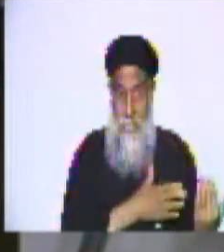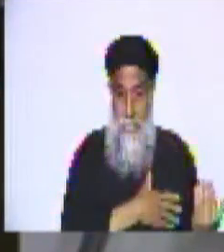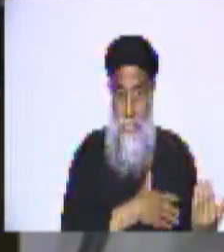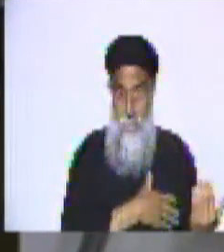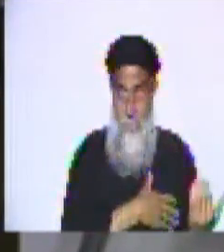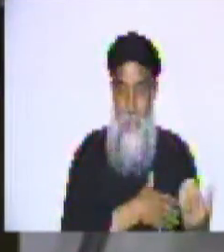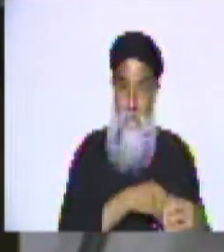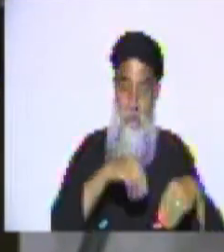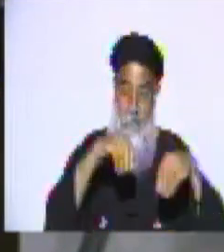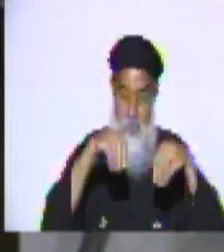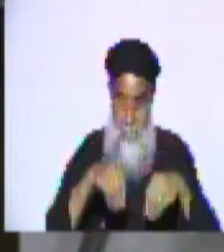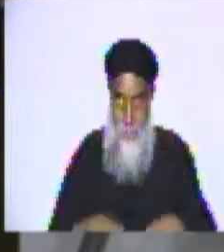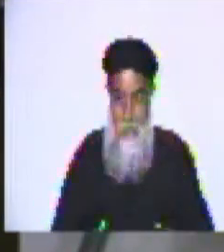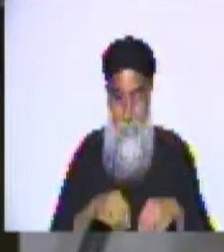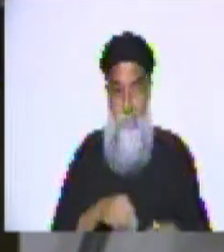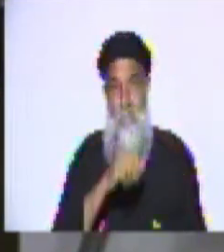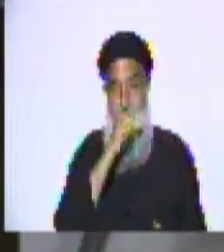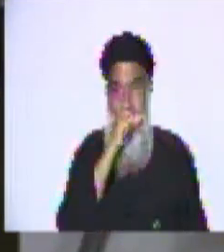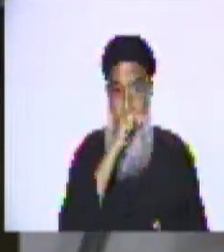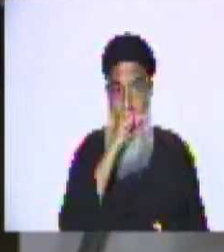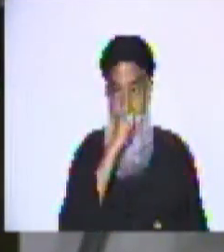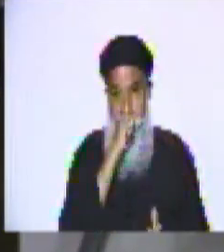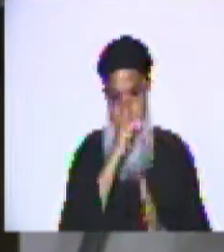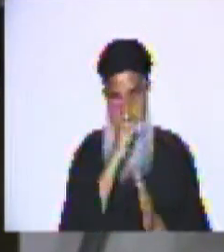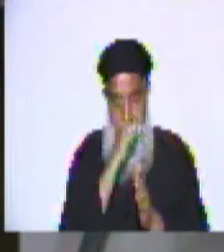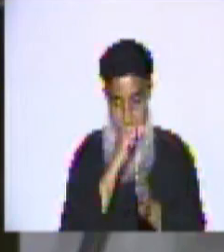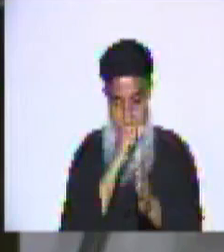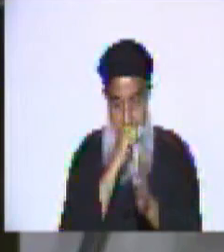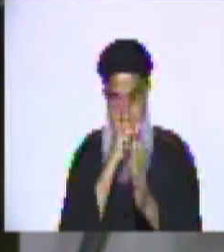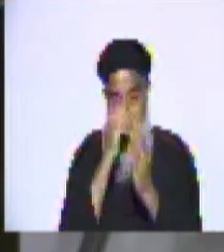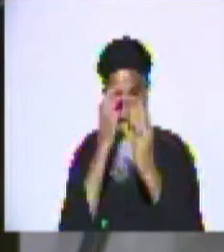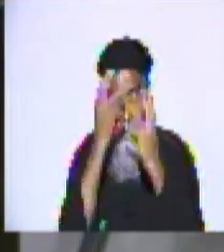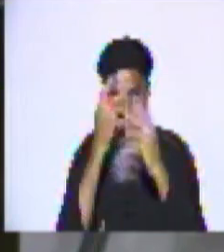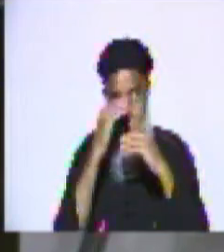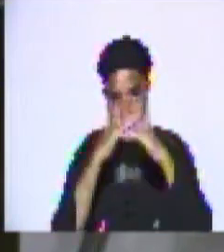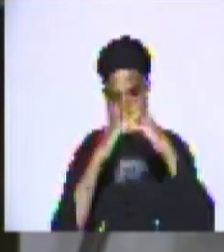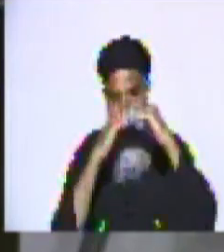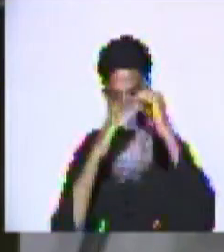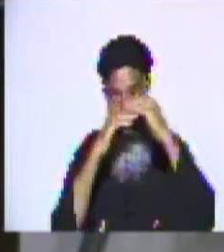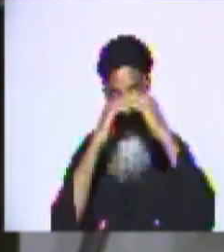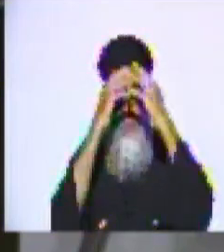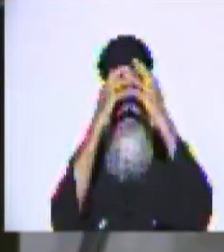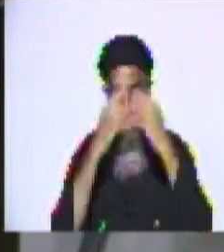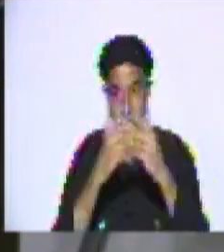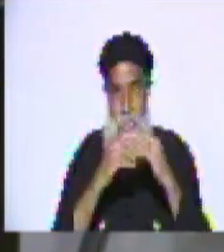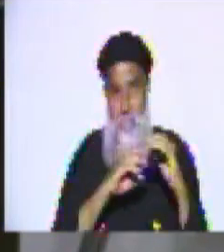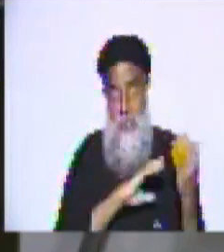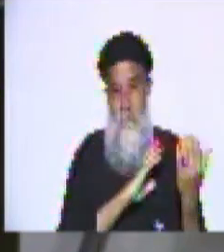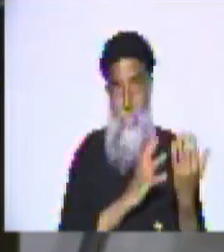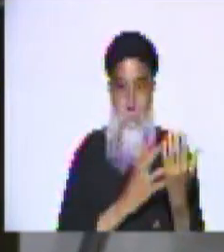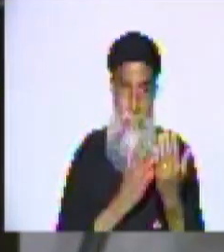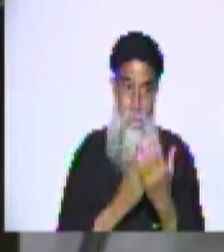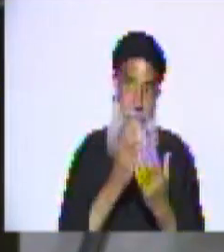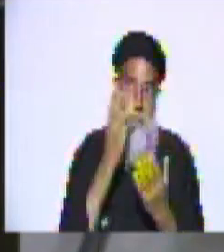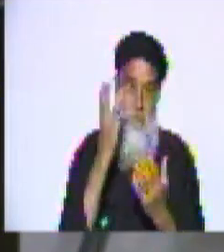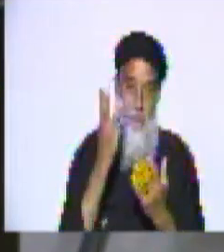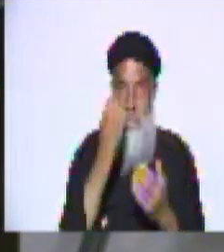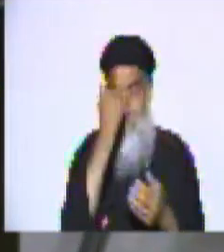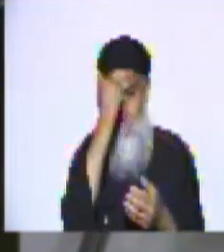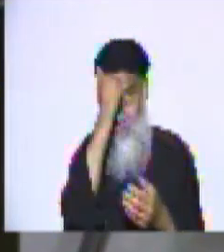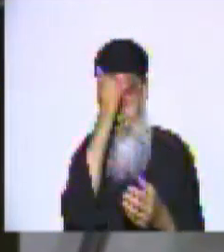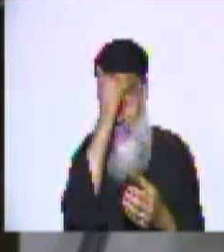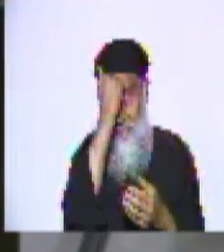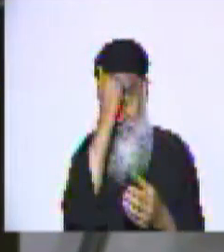الإيمان والمعمودية والأسرار وكده ده الأساس. عشان كده لما أمنوا 3000 بعد العظة بتاع